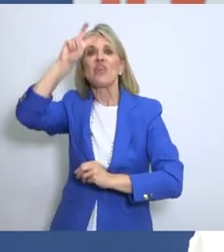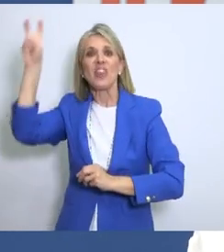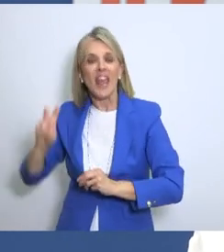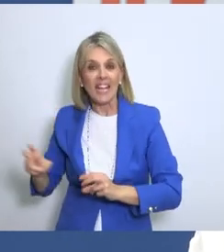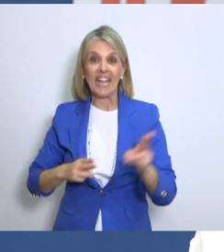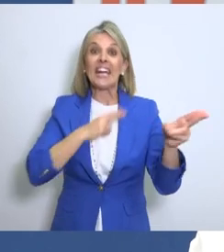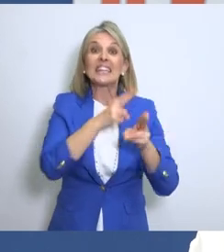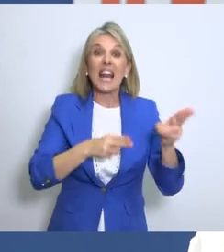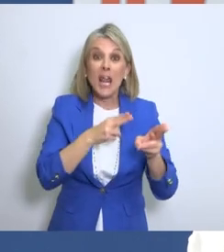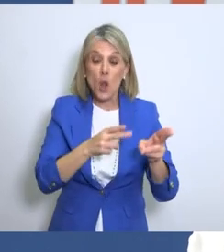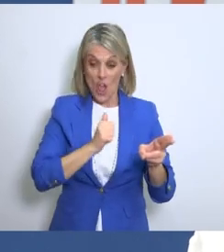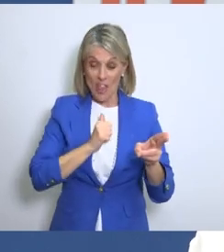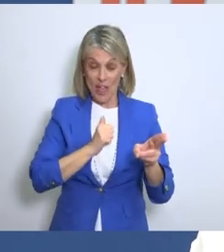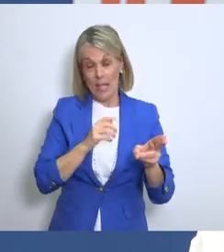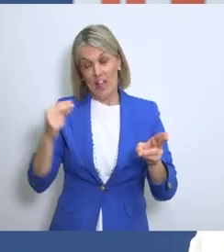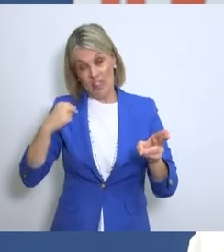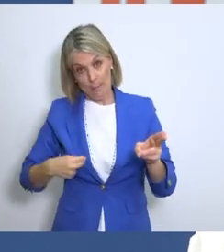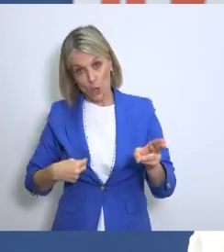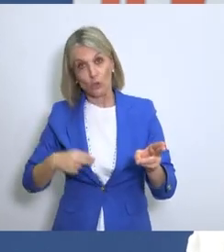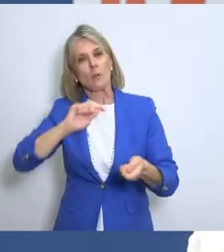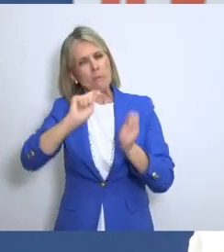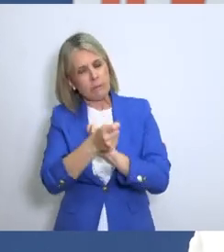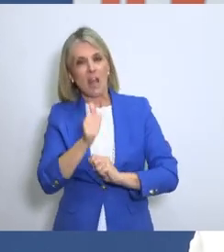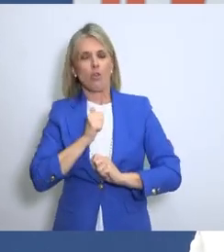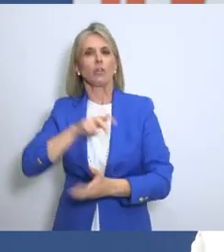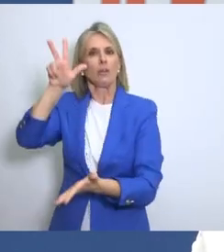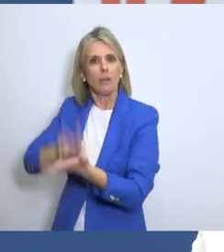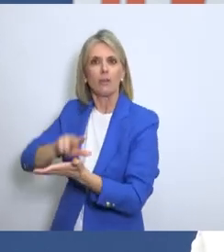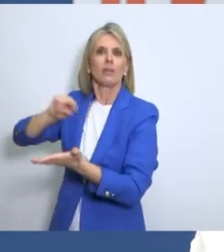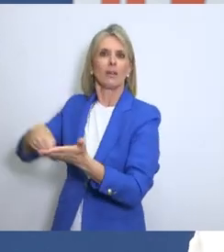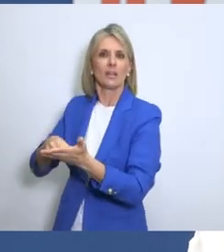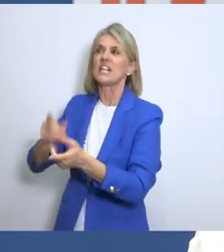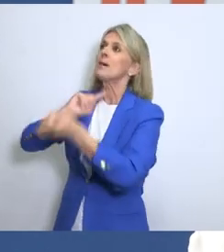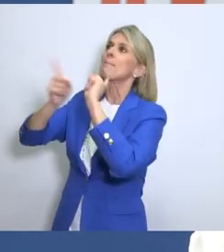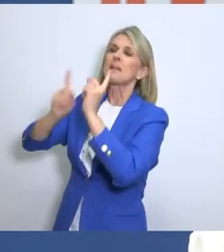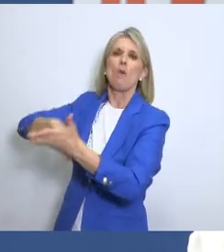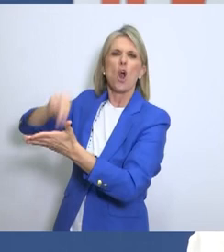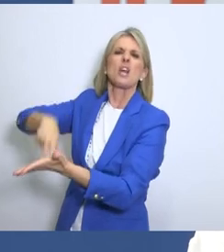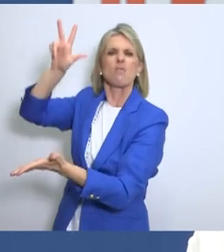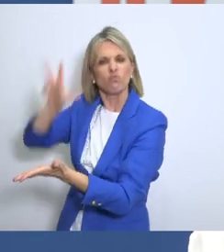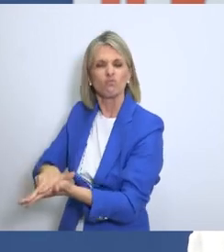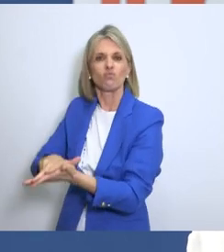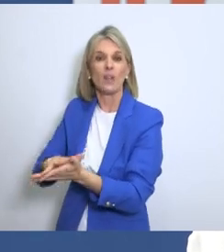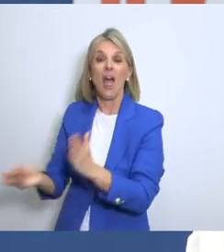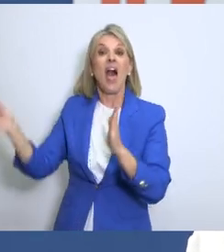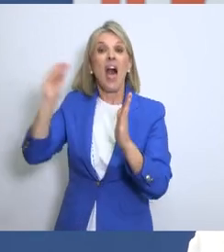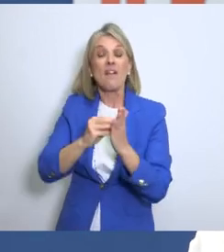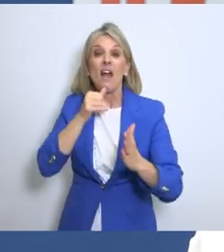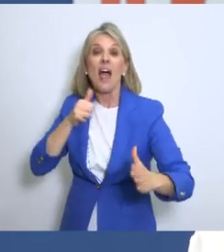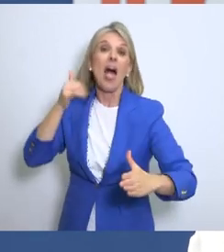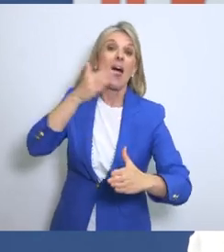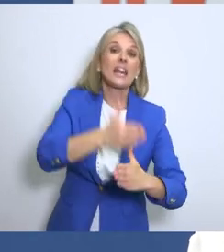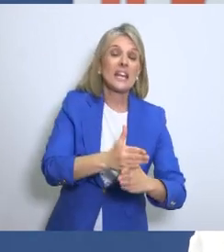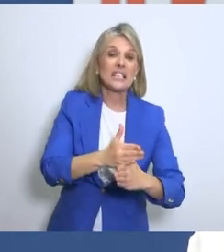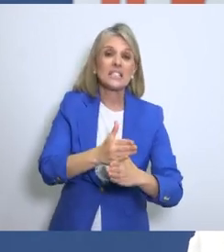που έκανε τσιφλικά της δημόσιας περιουσίας στο υπερταμείο, που υπονόμευσε για δεκαετίες